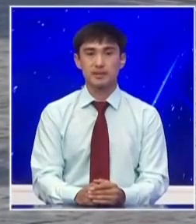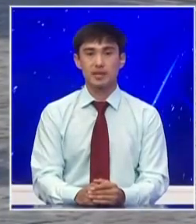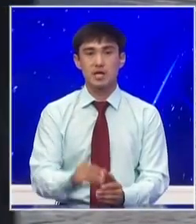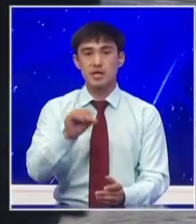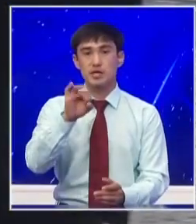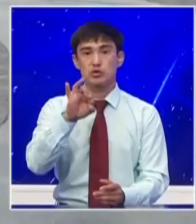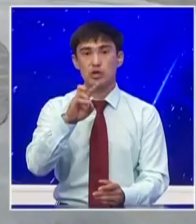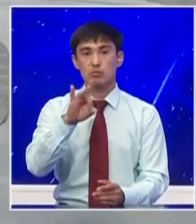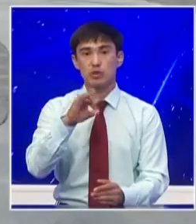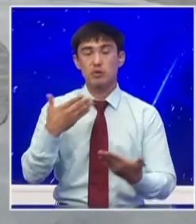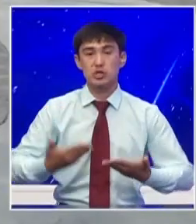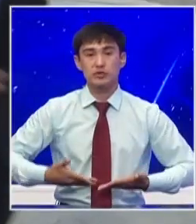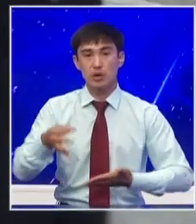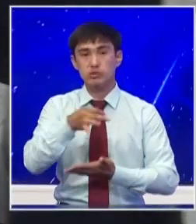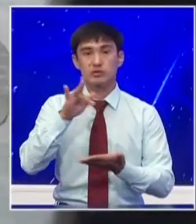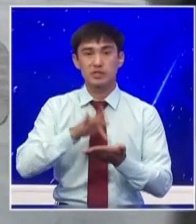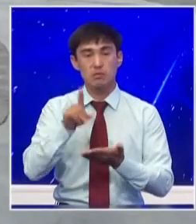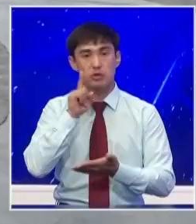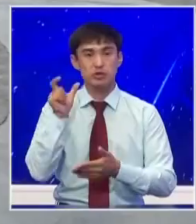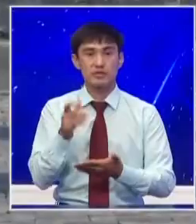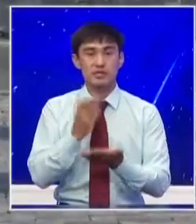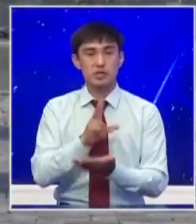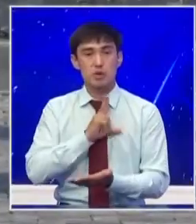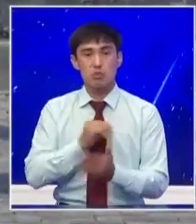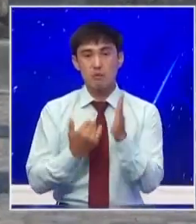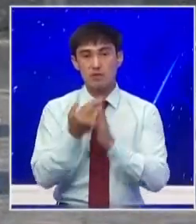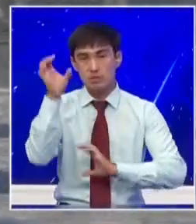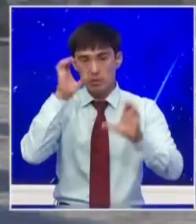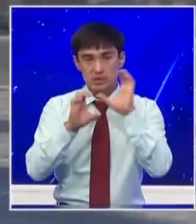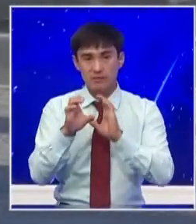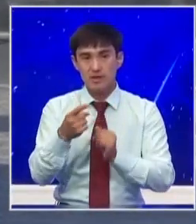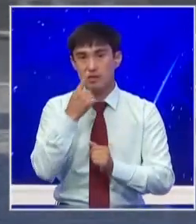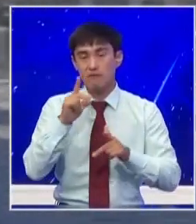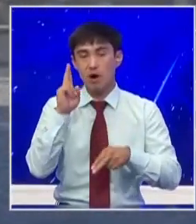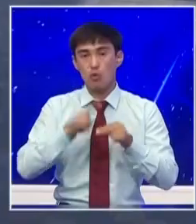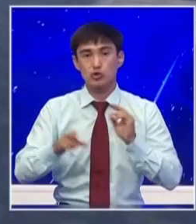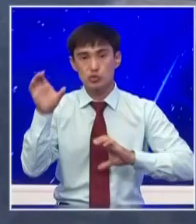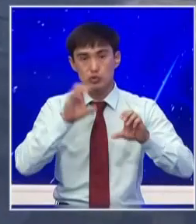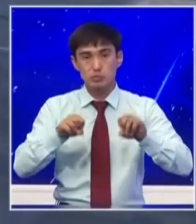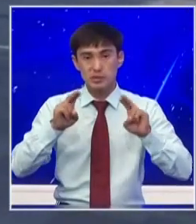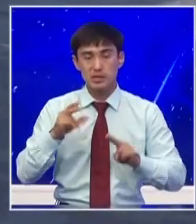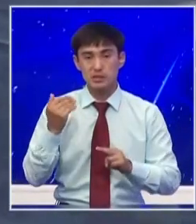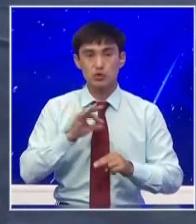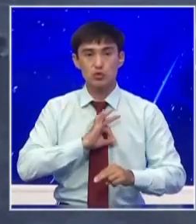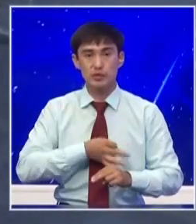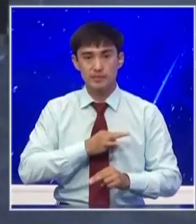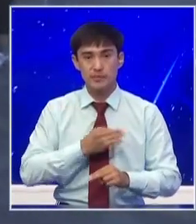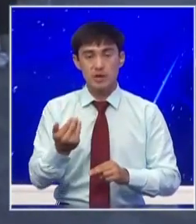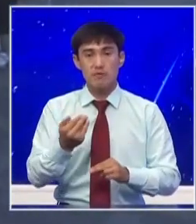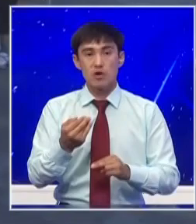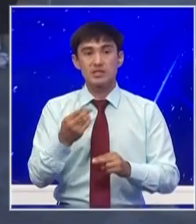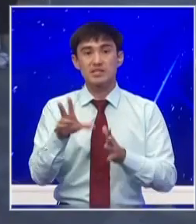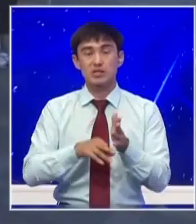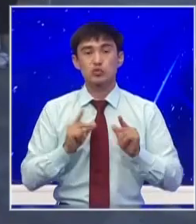Ерсултан Муратбай – житель областного центра. Молодой человек имеет диплом о высшем образовании, недавно окончил вуз по специальности юрист. Однако